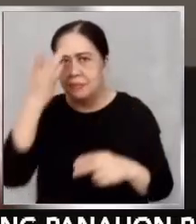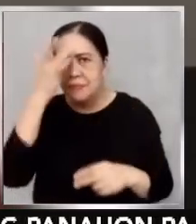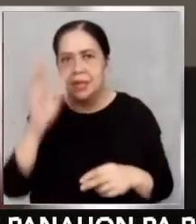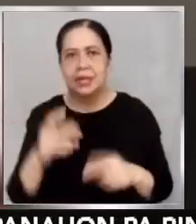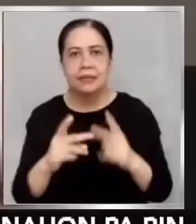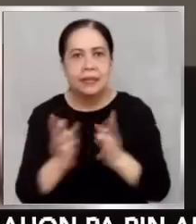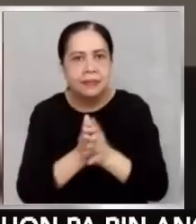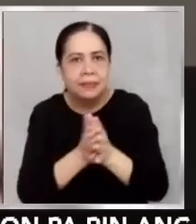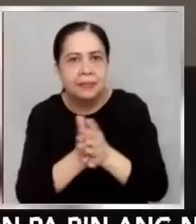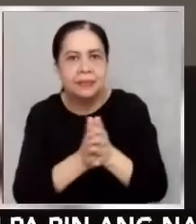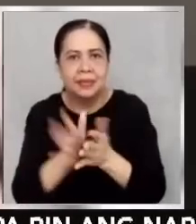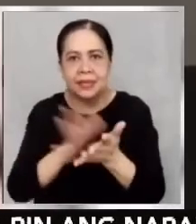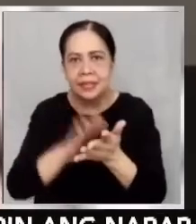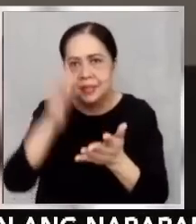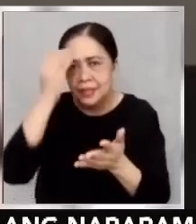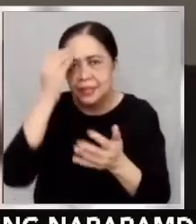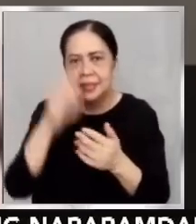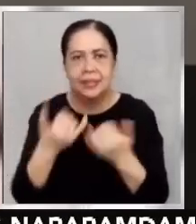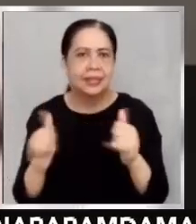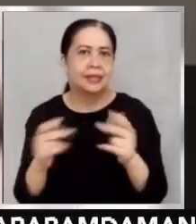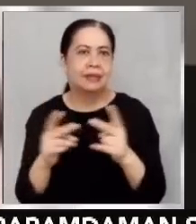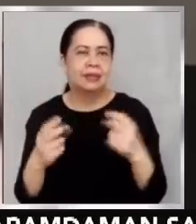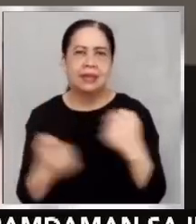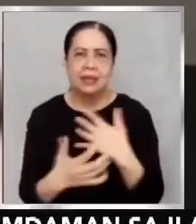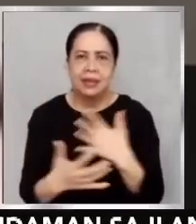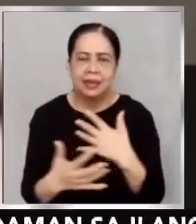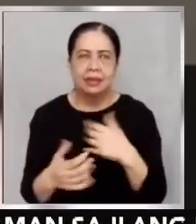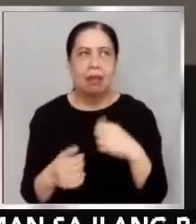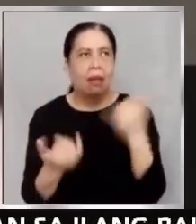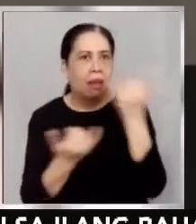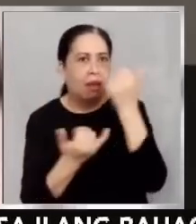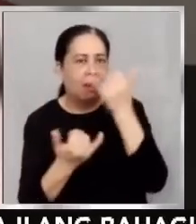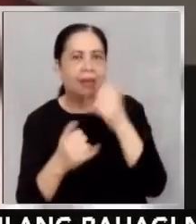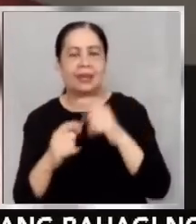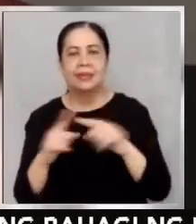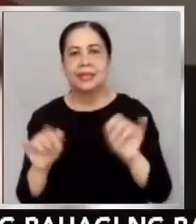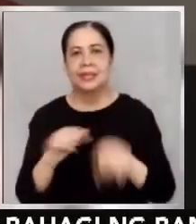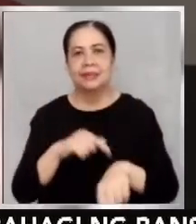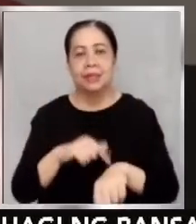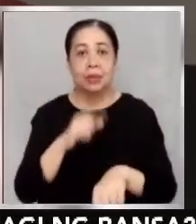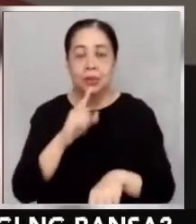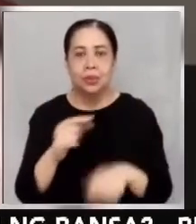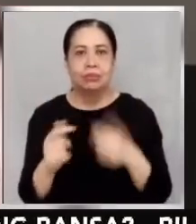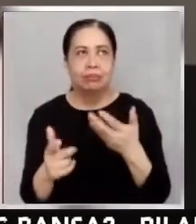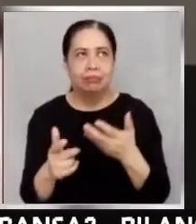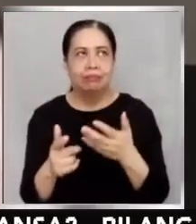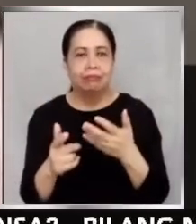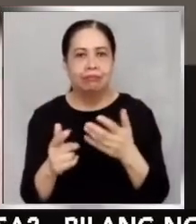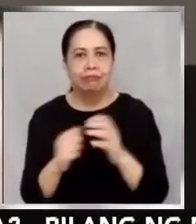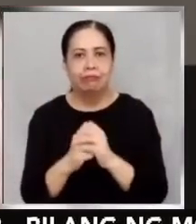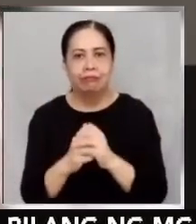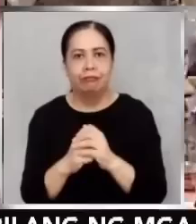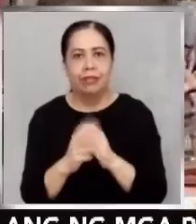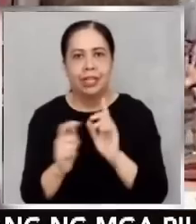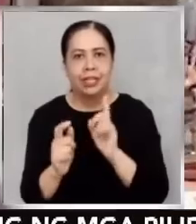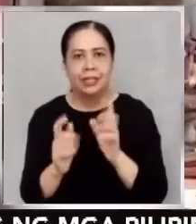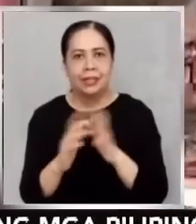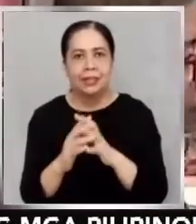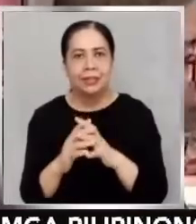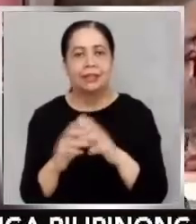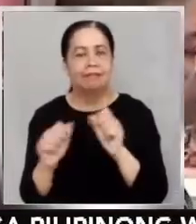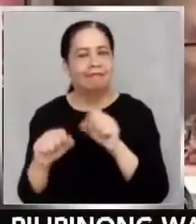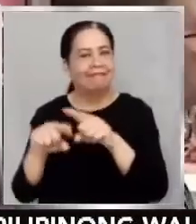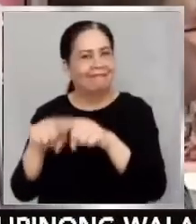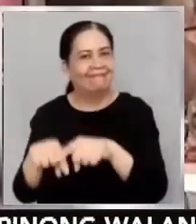learn, still very scared and very naive. Pero at the same time, talagang ano siya, talagang reliable.